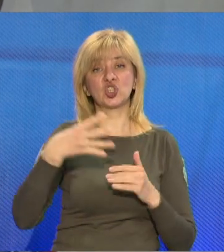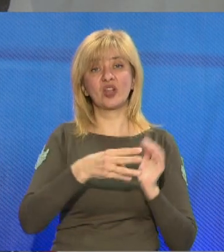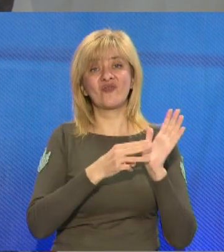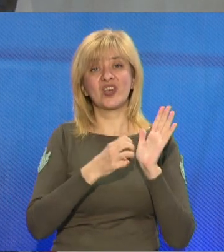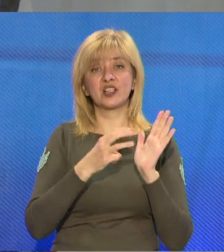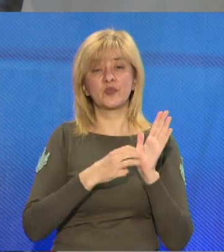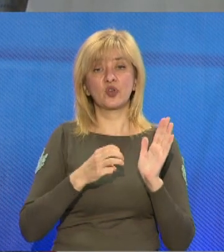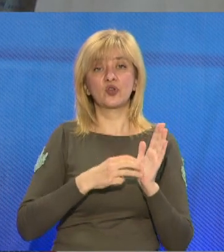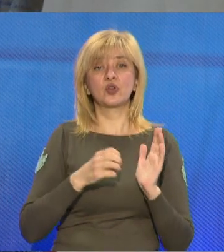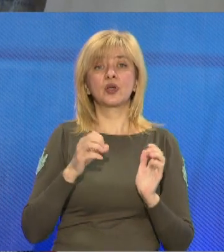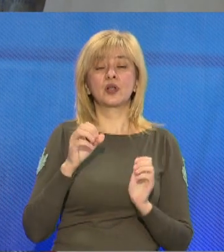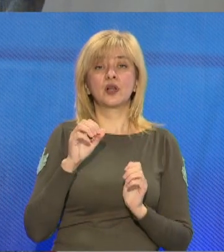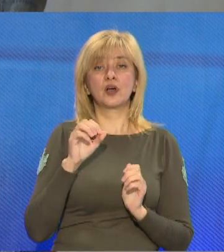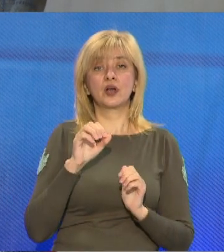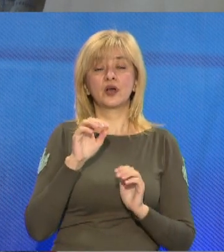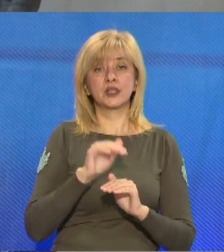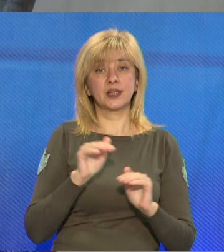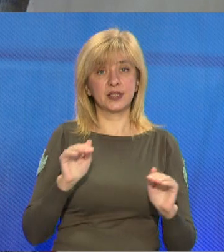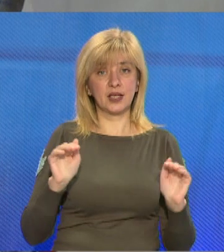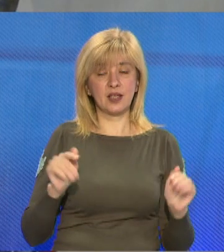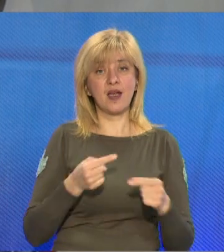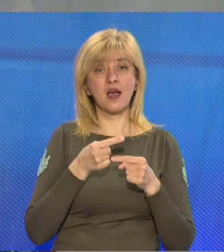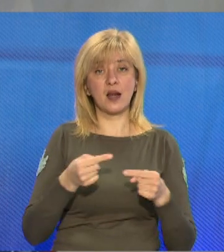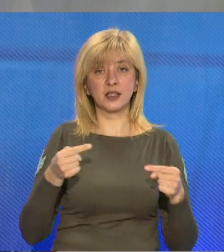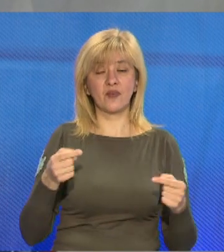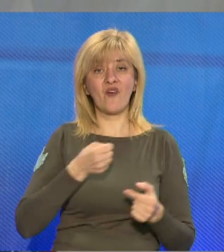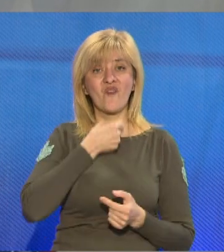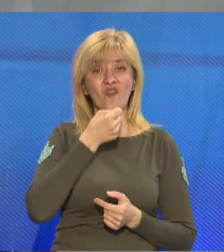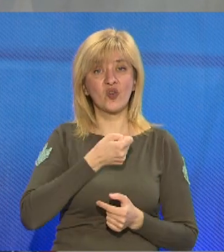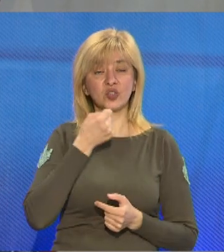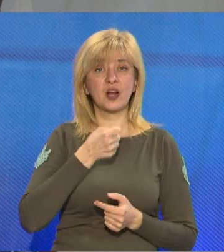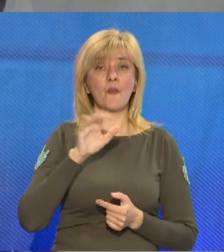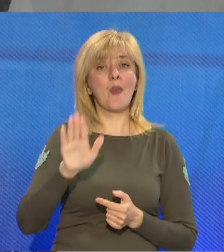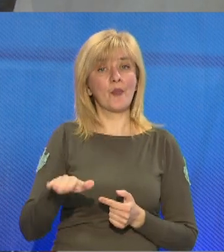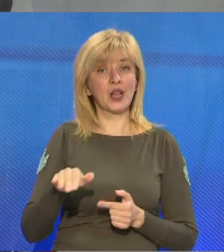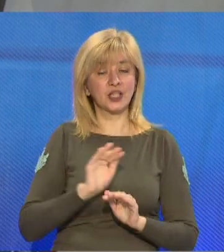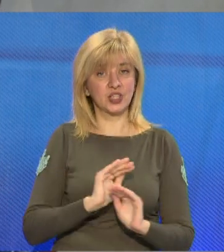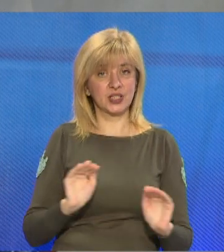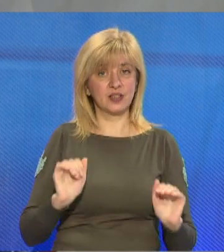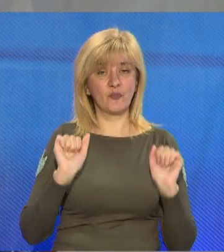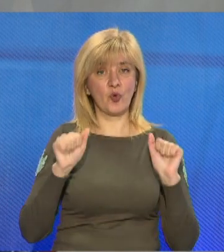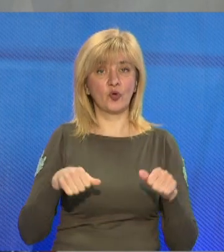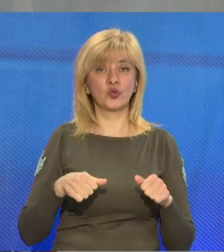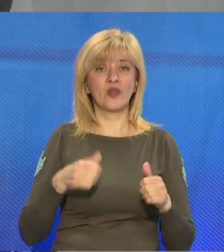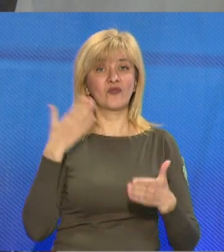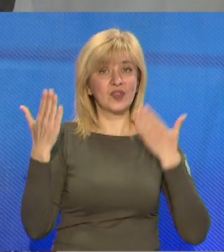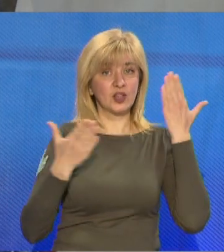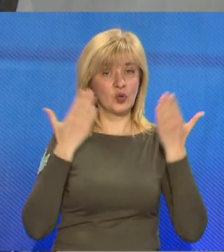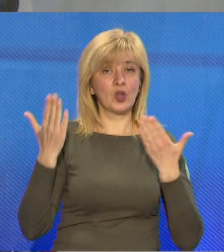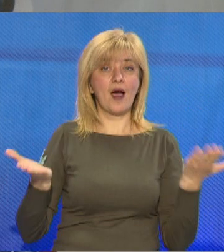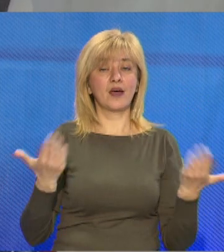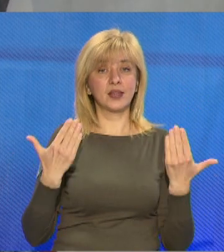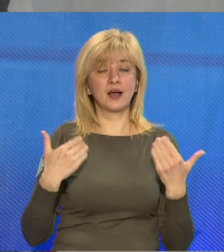4800 наших учащихся разного возраста. Ребята помладше смогут задорно отдыхать